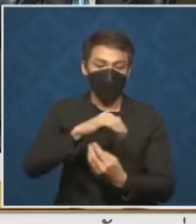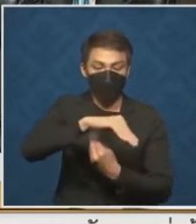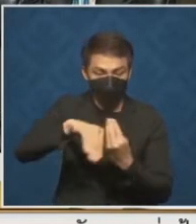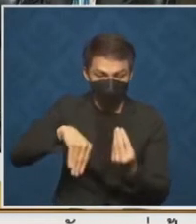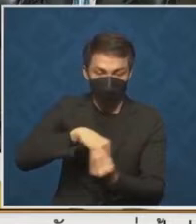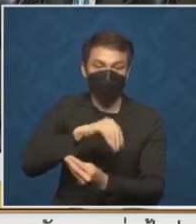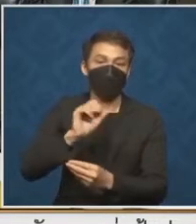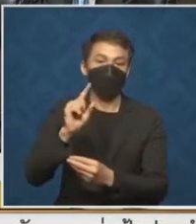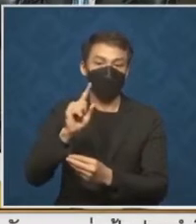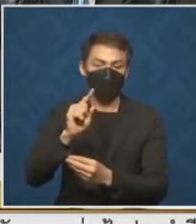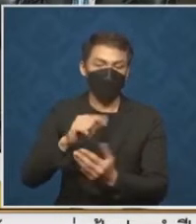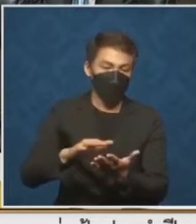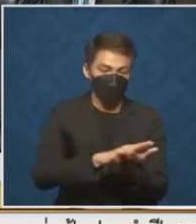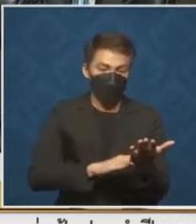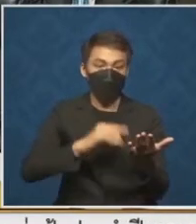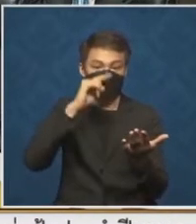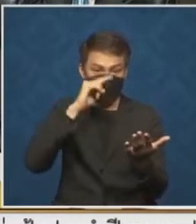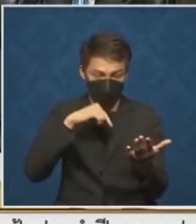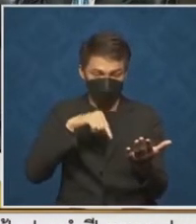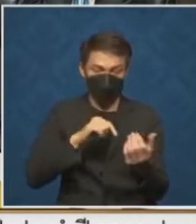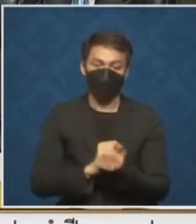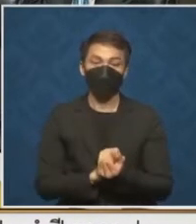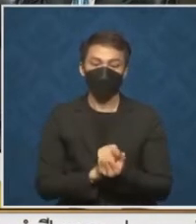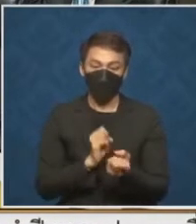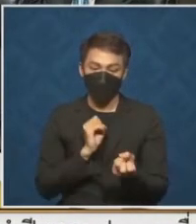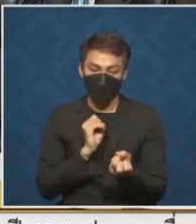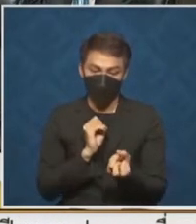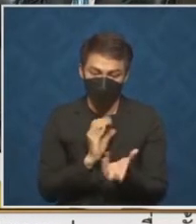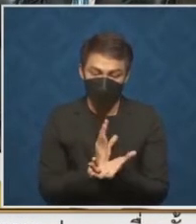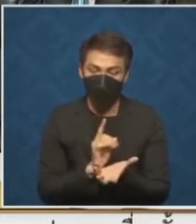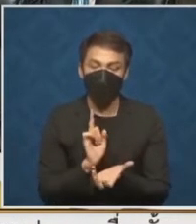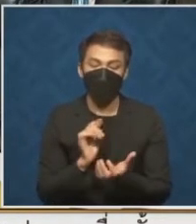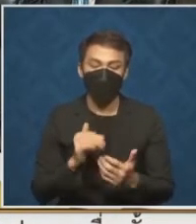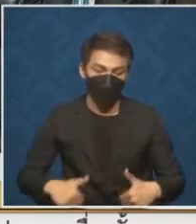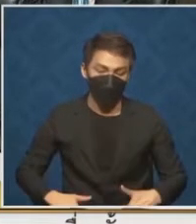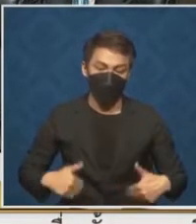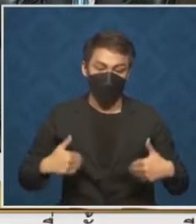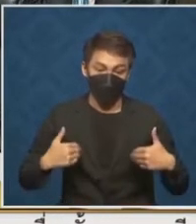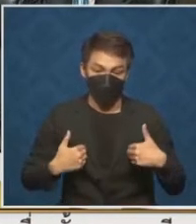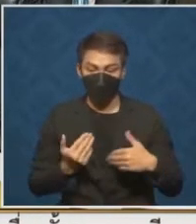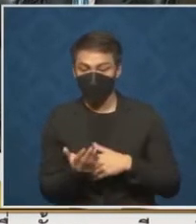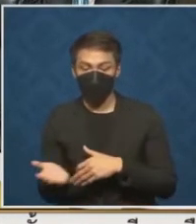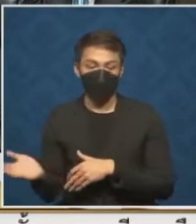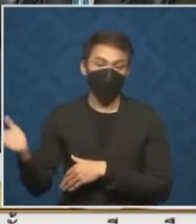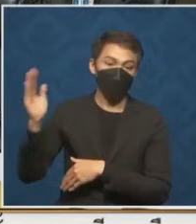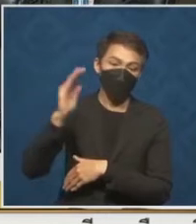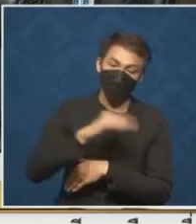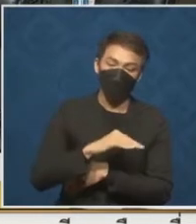ได้ส่งผลกระทบต่อการดำเนินชีวิตและความเป็นอยู่ของประชาชนอย่างรุนแรง